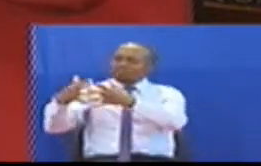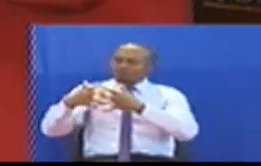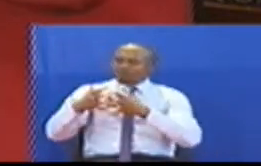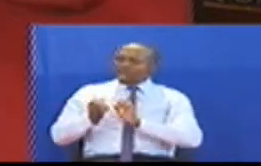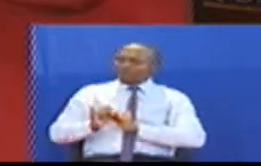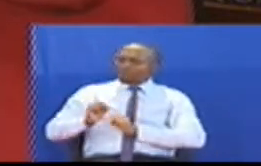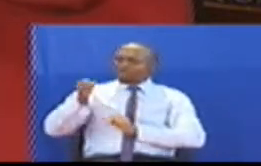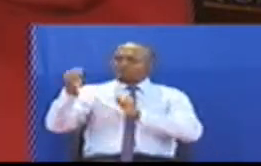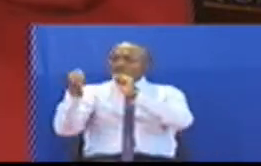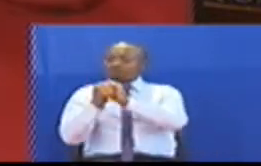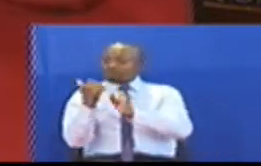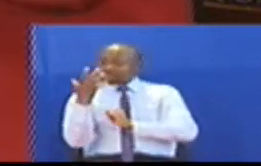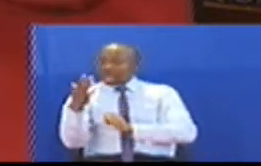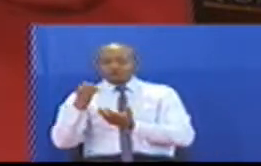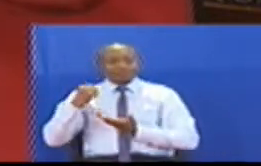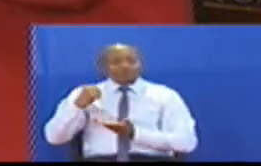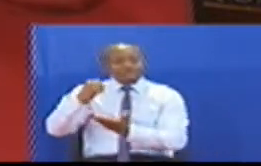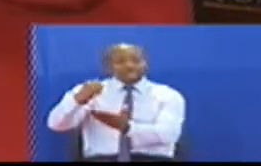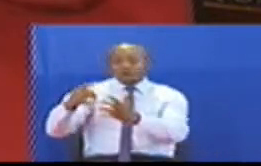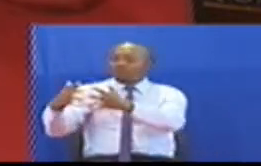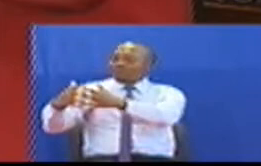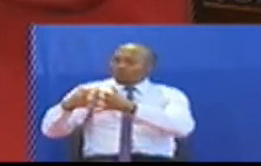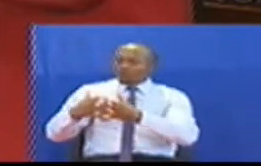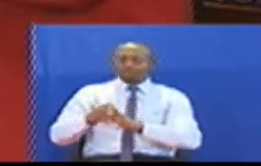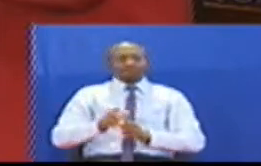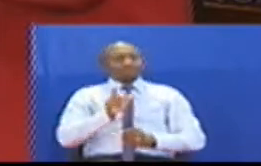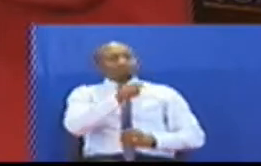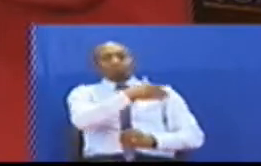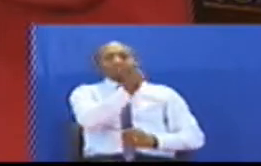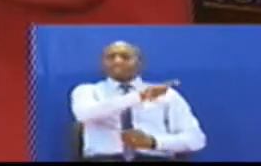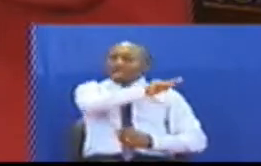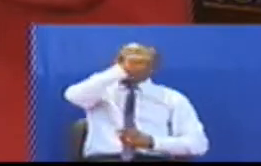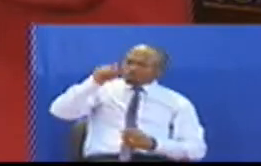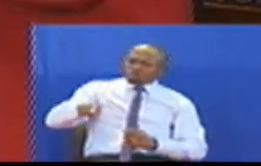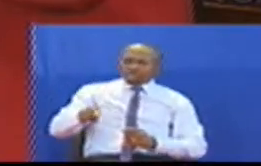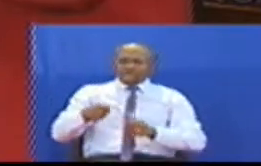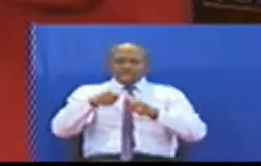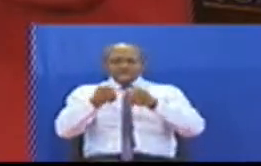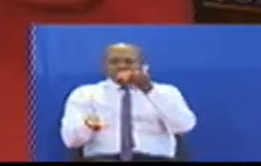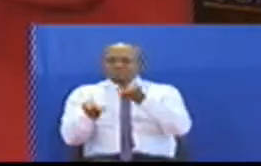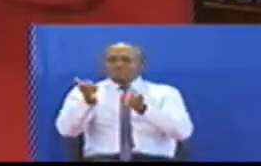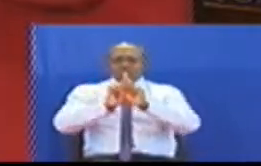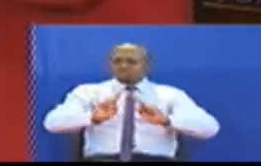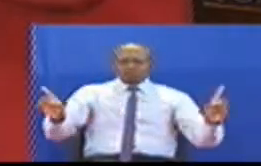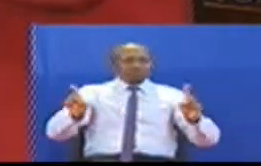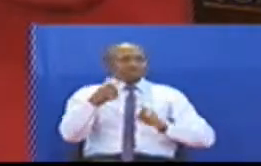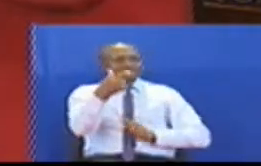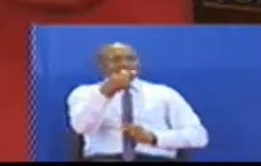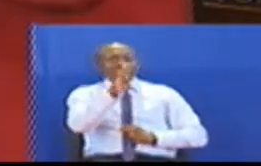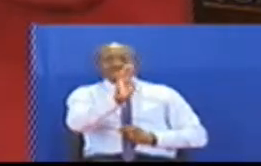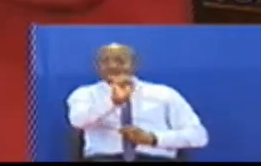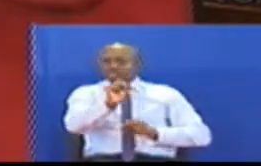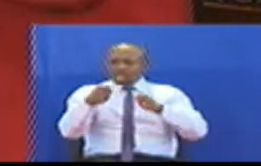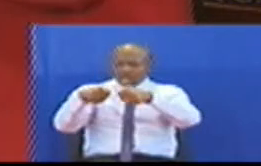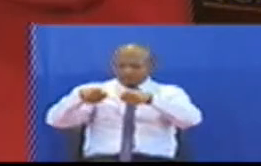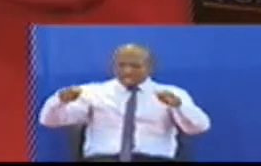15 ameingiza katika uvuvi. Anakuja mtu mwingine wa uvuvi na kipimo chake kingine tofauti na cha TBS. Anapima,